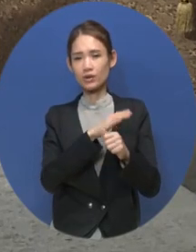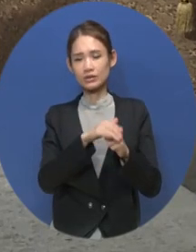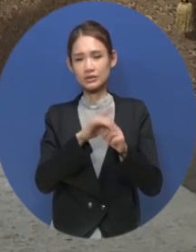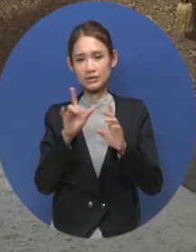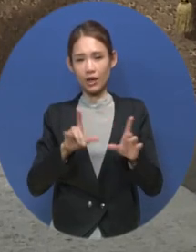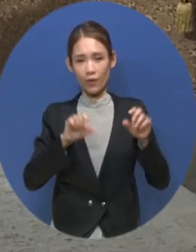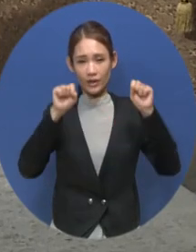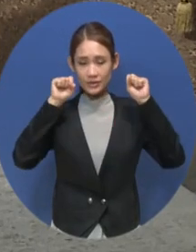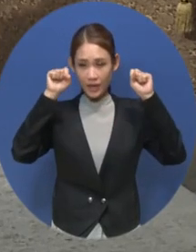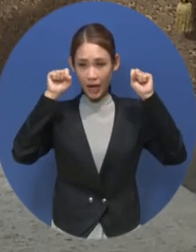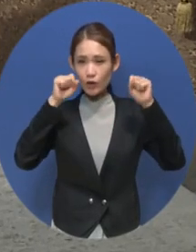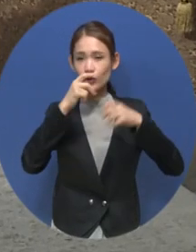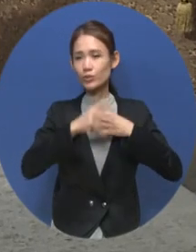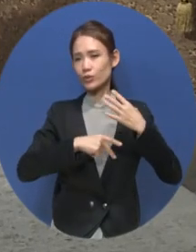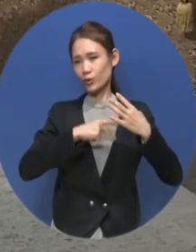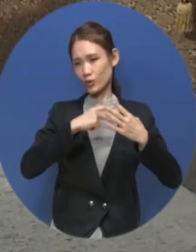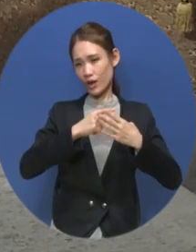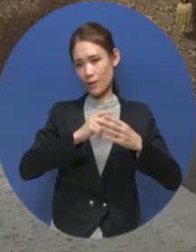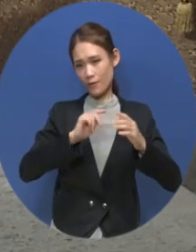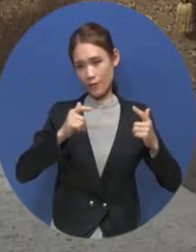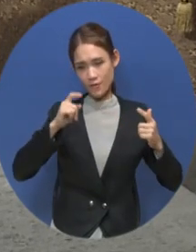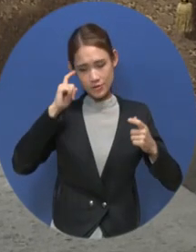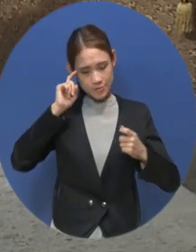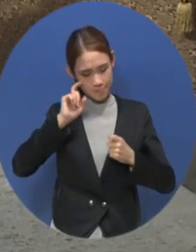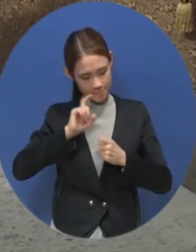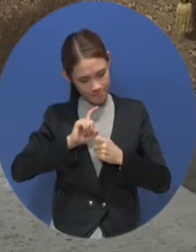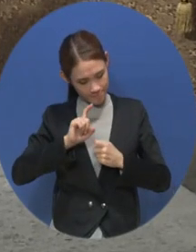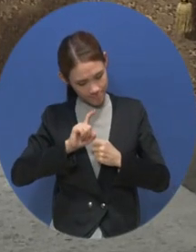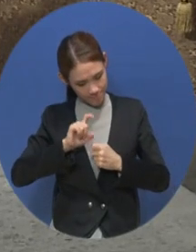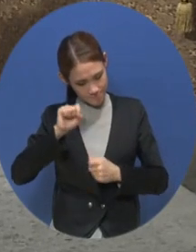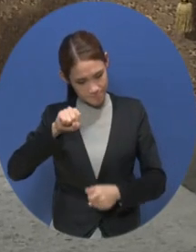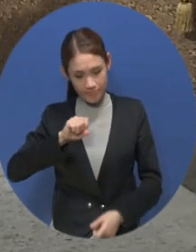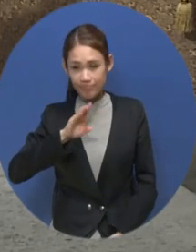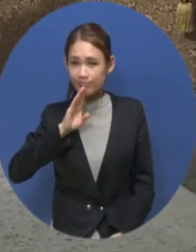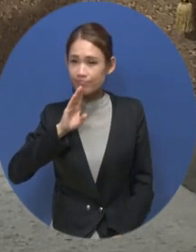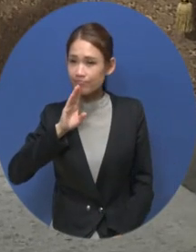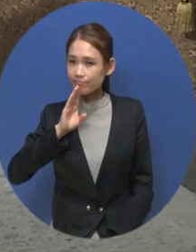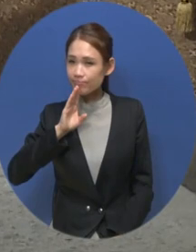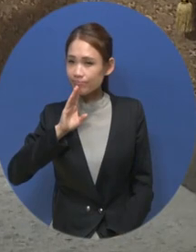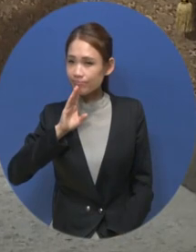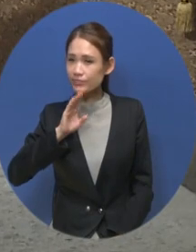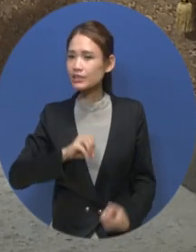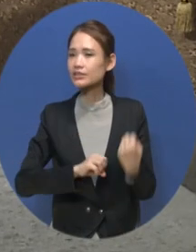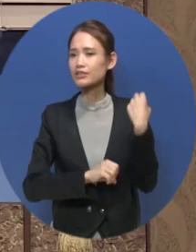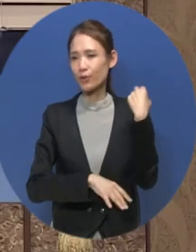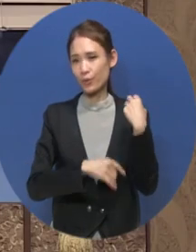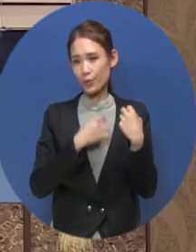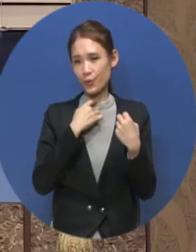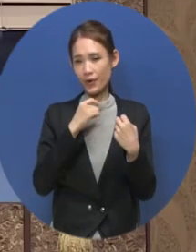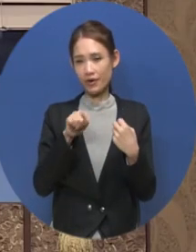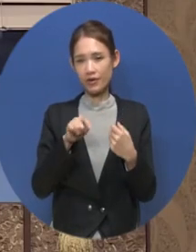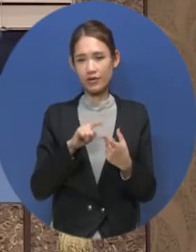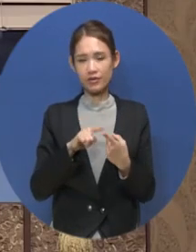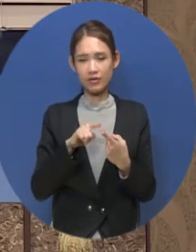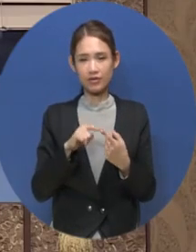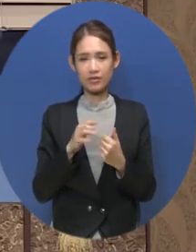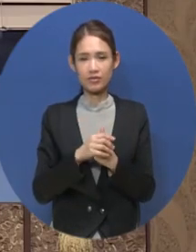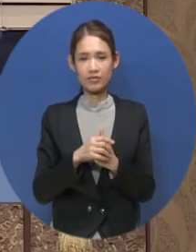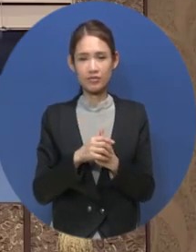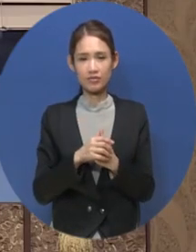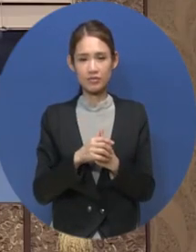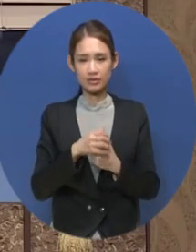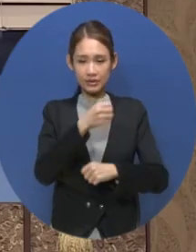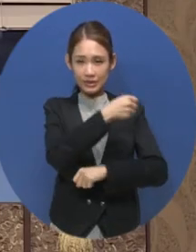그런 부분을 또 신경 써서 개발을 하고 계신 건가요? 그렇습니다. 이제 기존에 있던 이게 사실 어떻게 보면 이제